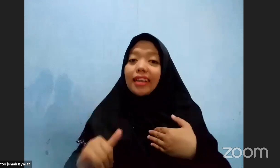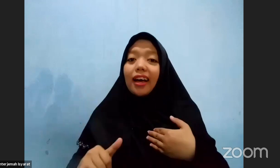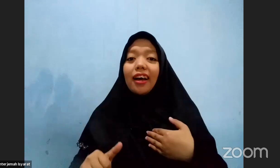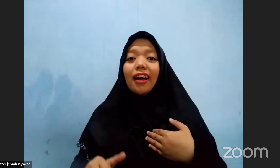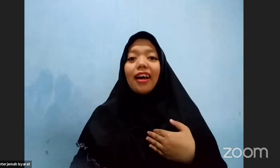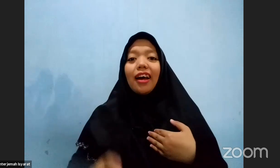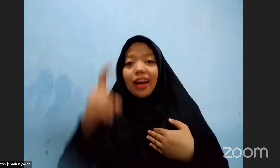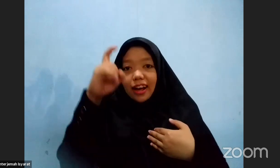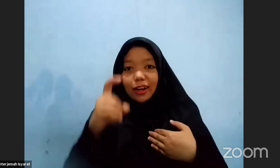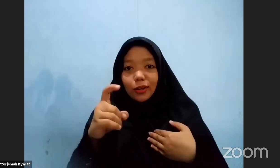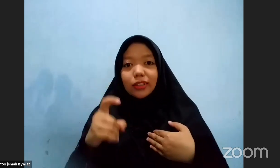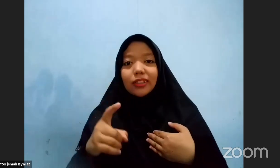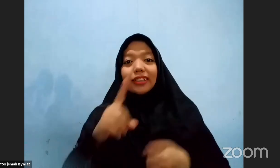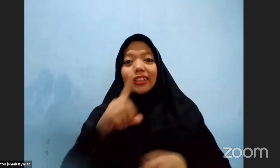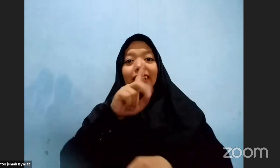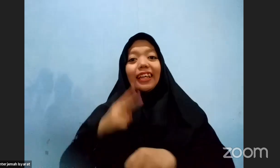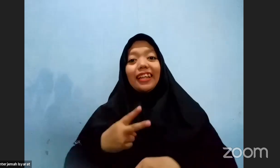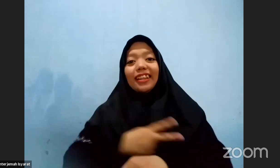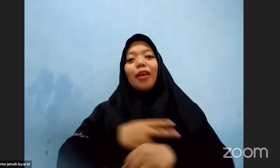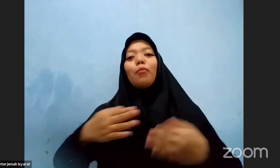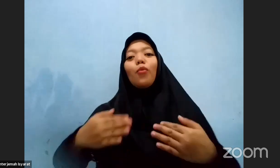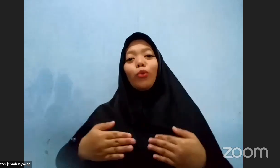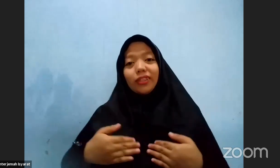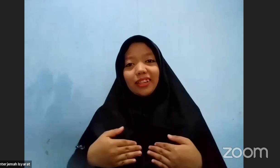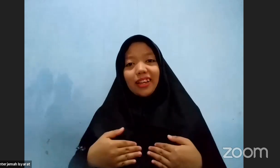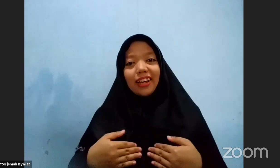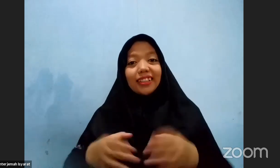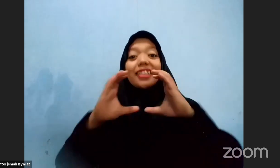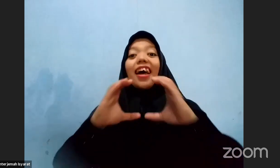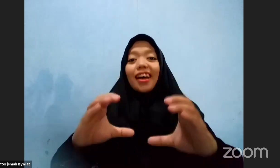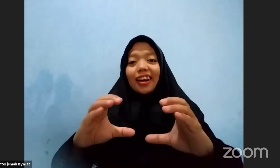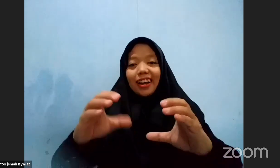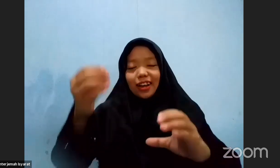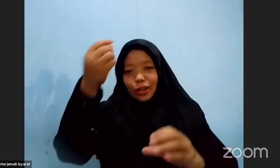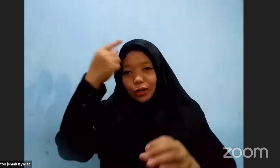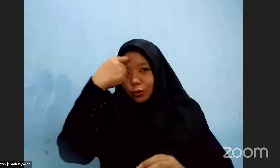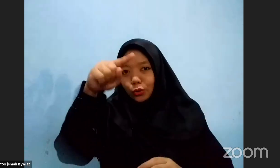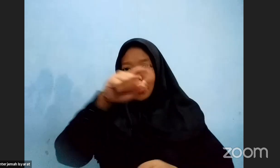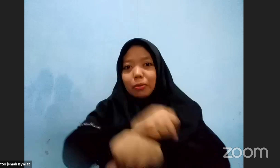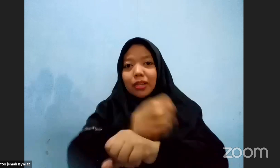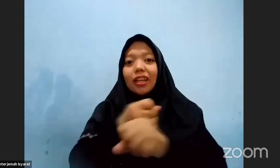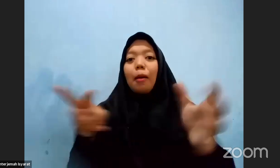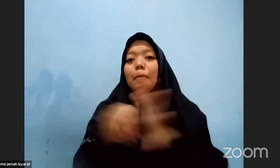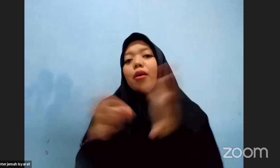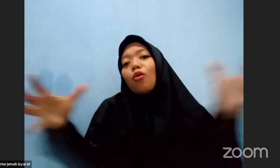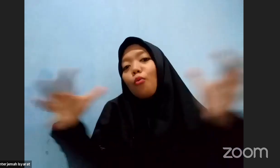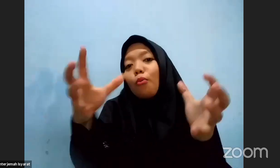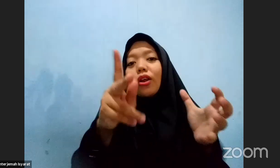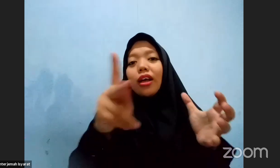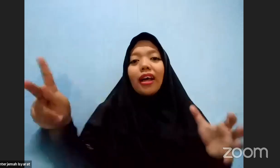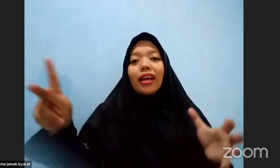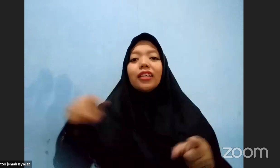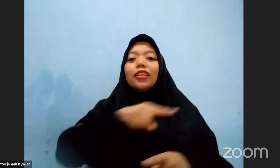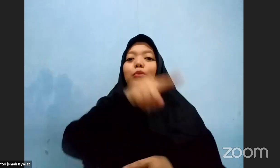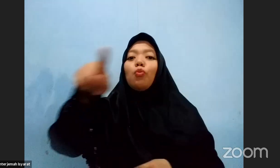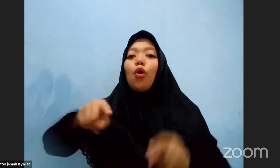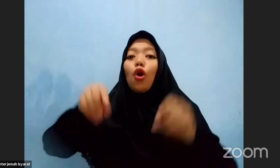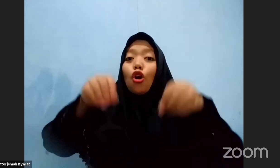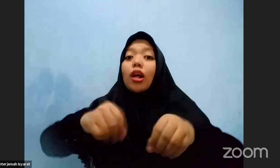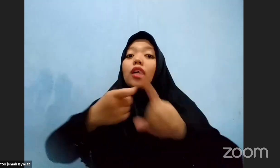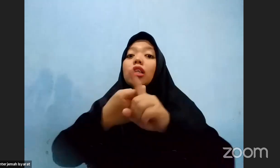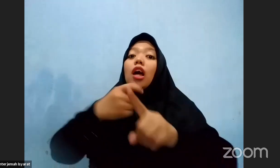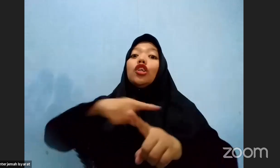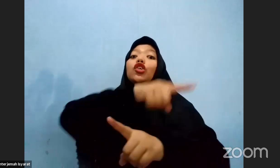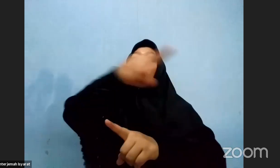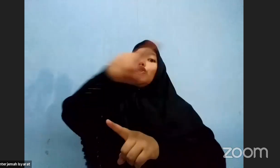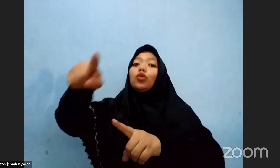bertatap muka ini tetap Maya di luar biasa tapi mudah-mudahan juga ini segera berlalu karena anak-anak